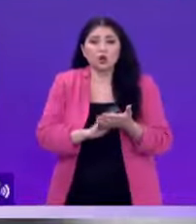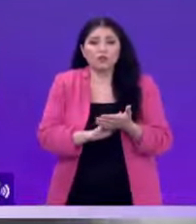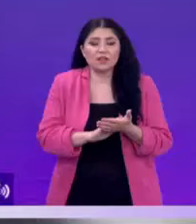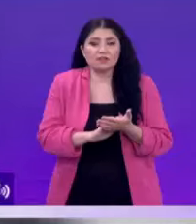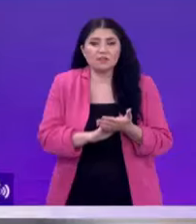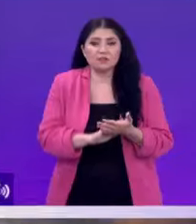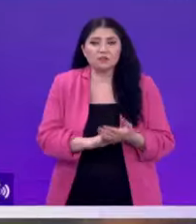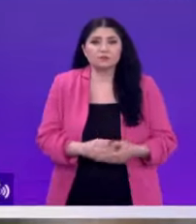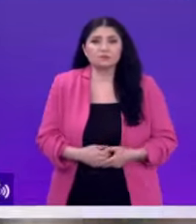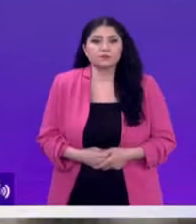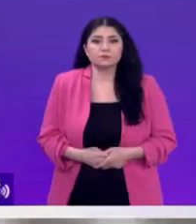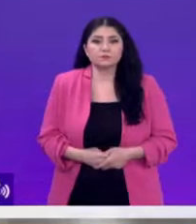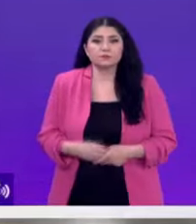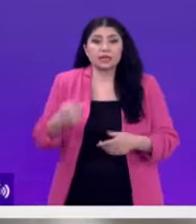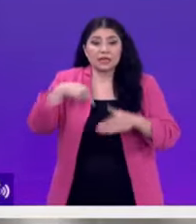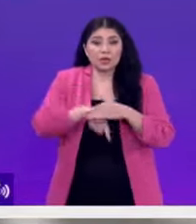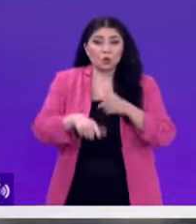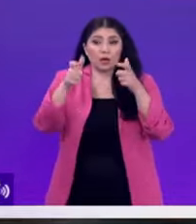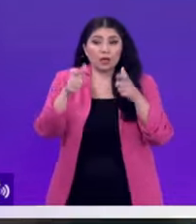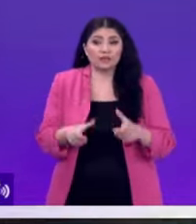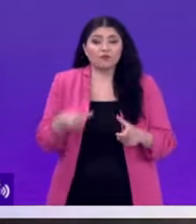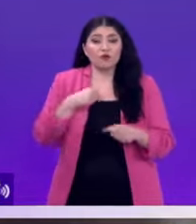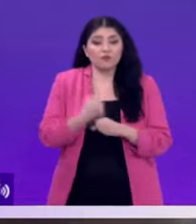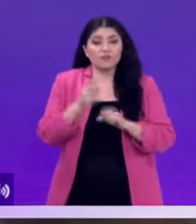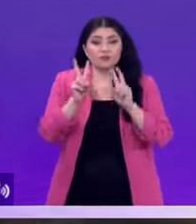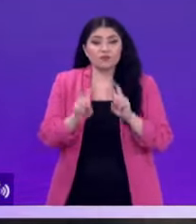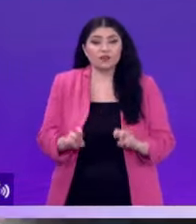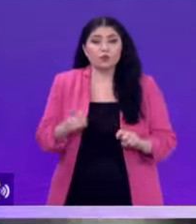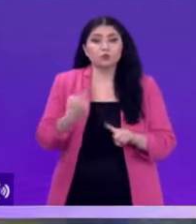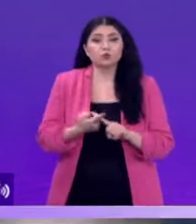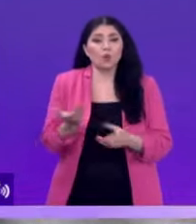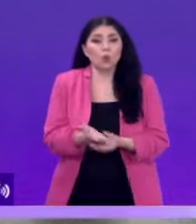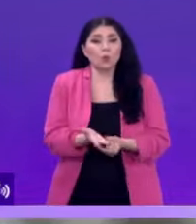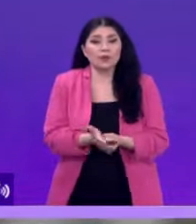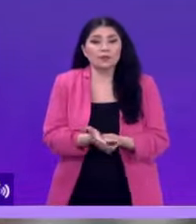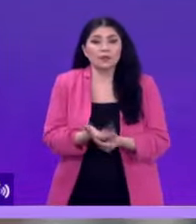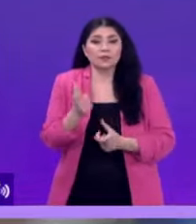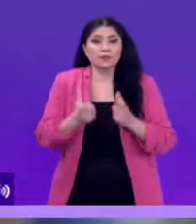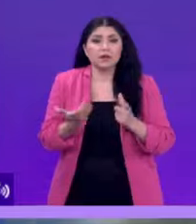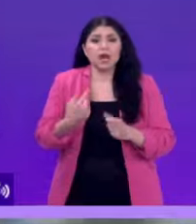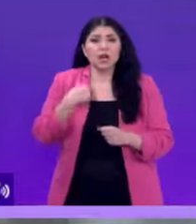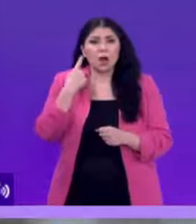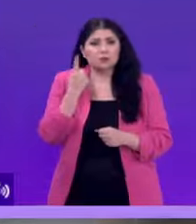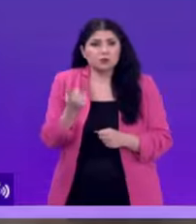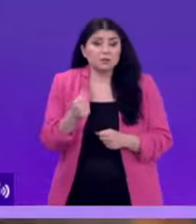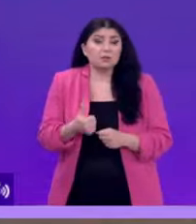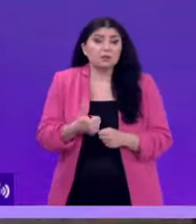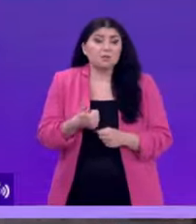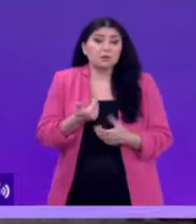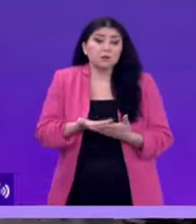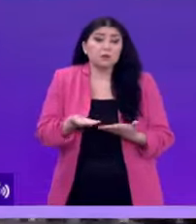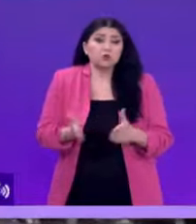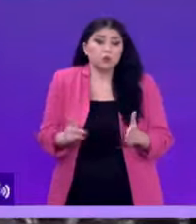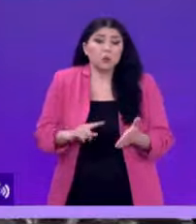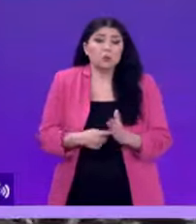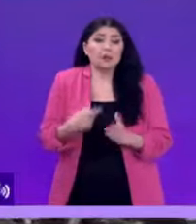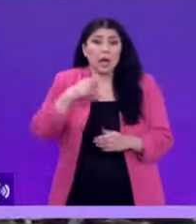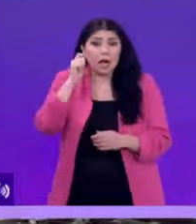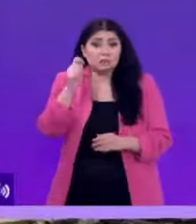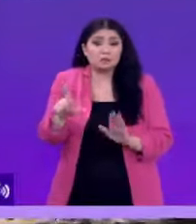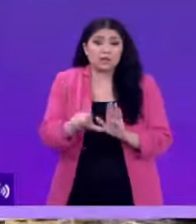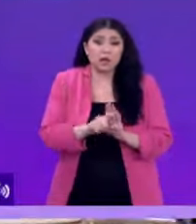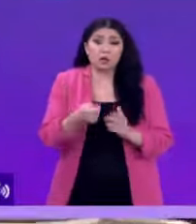din interiorul acestui depozit, o să fie verificate și documentele. Documente despre care am ști în prima fază că respectă legea,